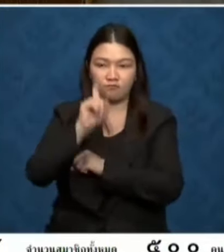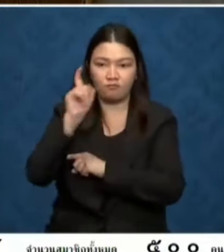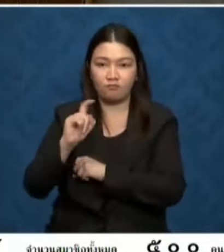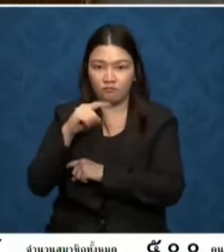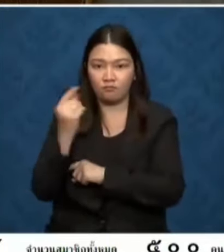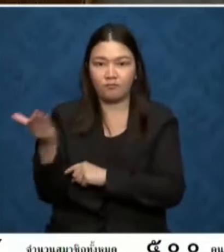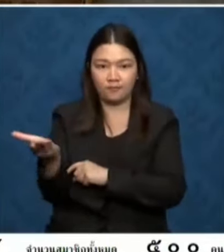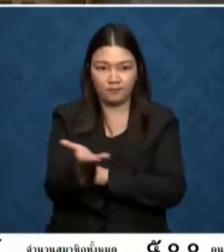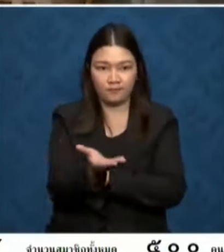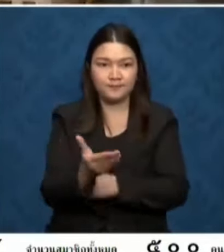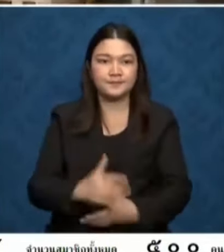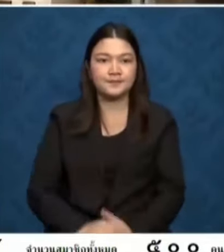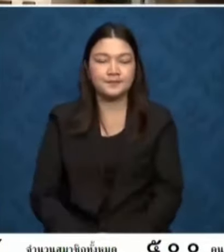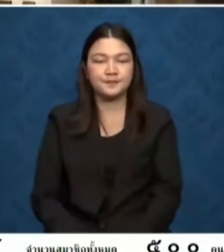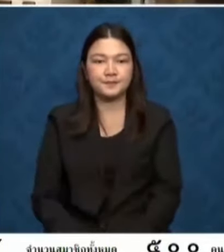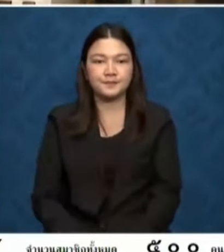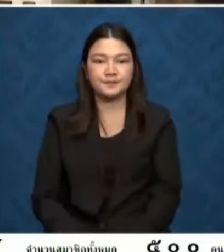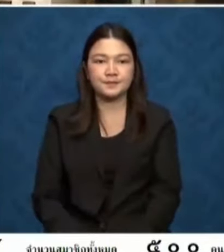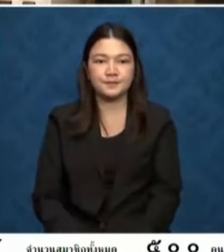รศักดิ์ครับ